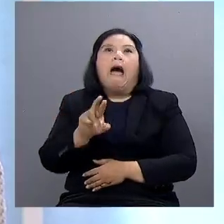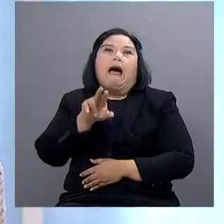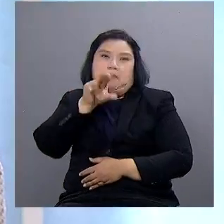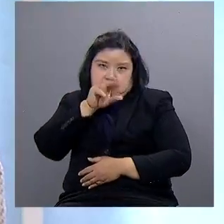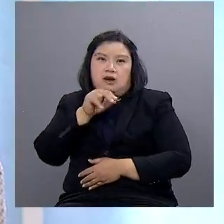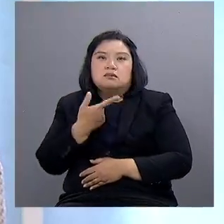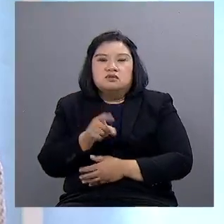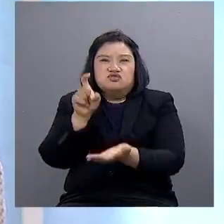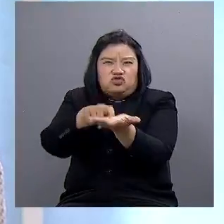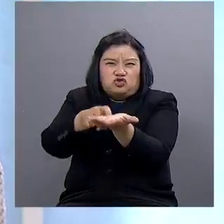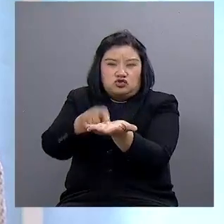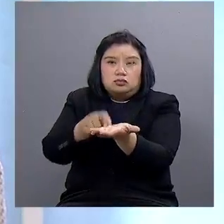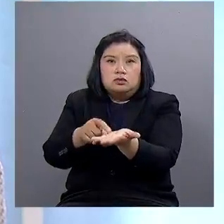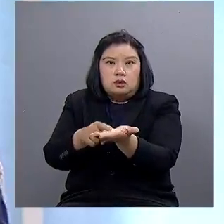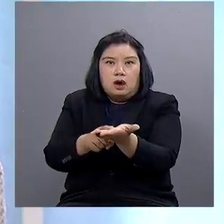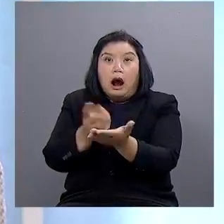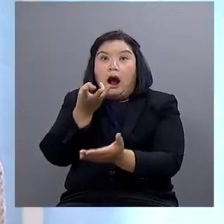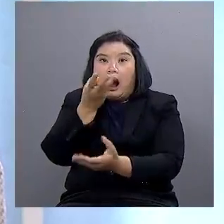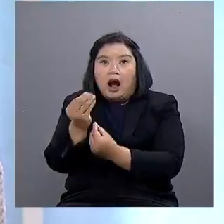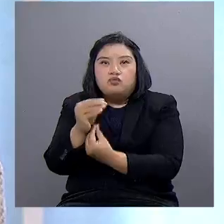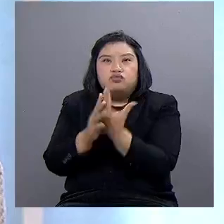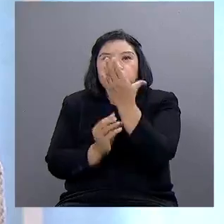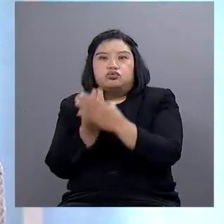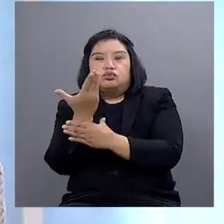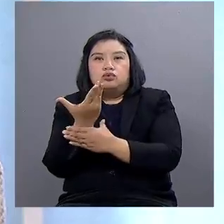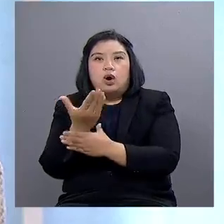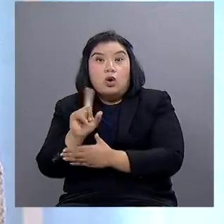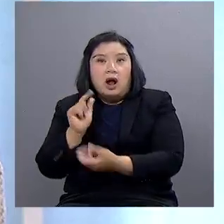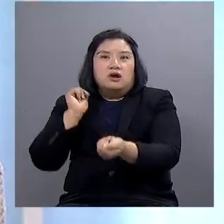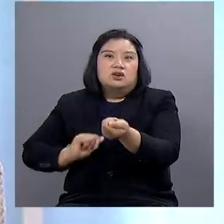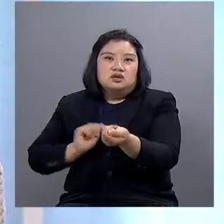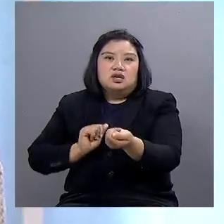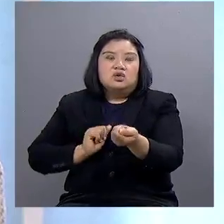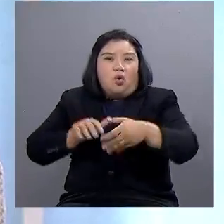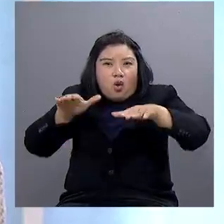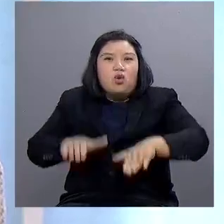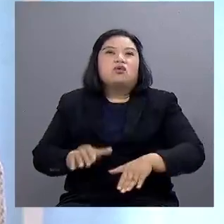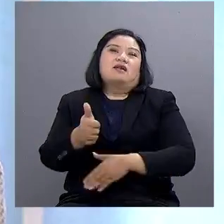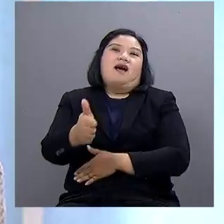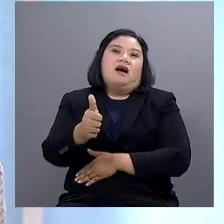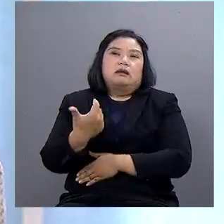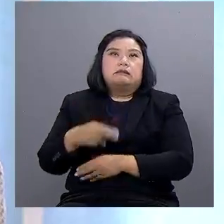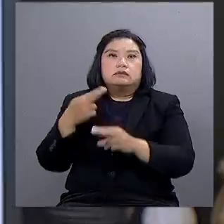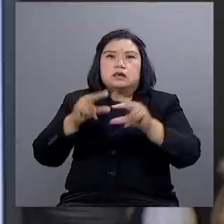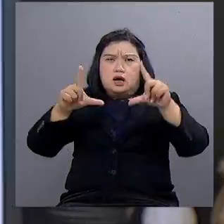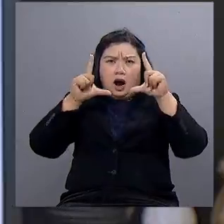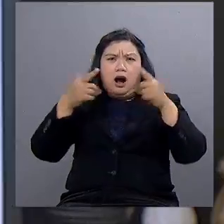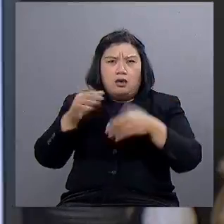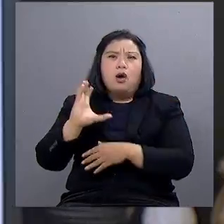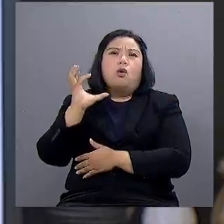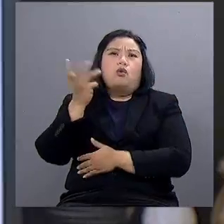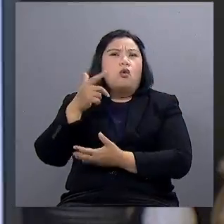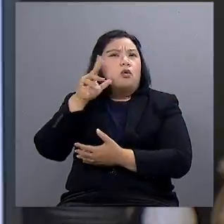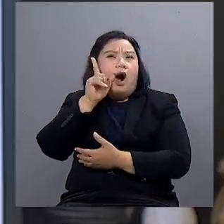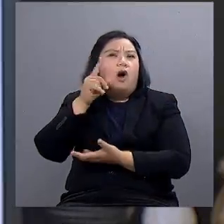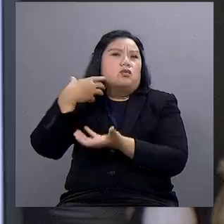จริญเติบโตได้ดีเป็นการลดการใช้สารเคมีทางภาคการเกษตรด้วยจริงๆเรื่องนี้โด่งดังไปทั่วโลกเลยเหมือนกันนะครับ เห็นไหมฮะเป็ดเป็นมิตรกับเ